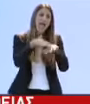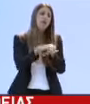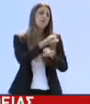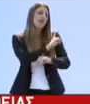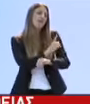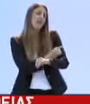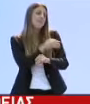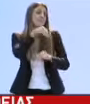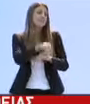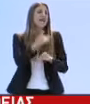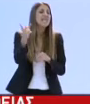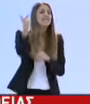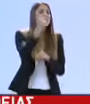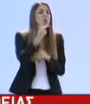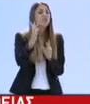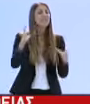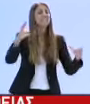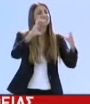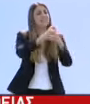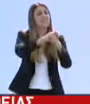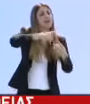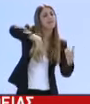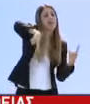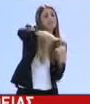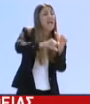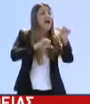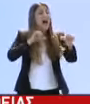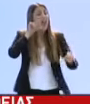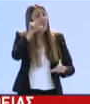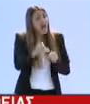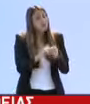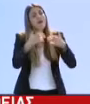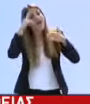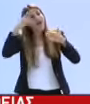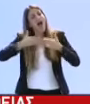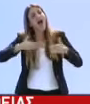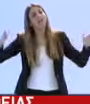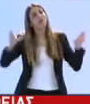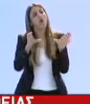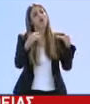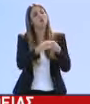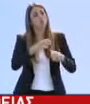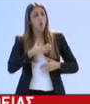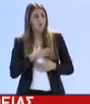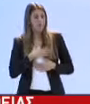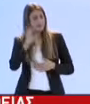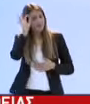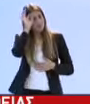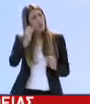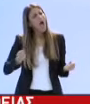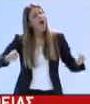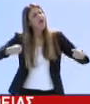δυνάμεις μας σε μια πλατιά κοινωνική συμμαχία. Αλλάζουμε και ανοίγουμε το κόμμα μας για να